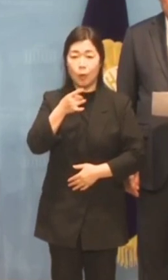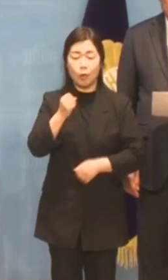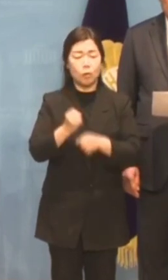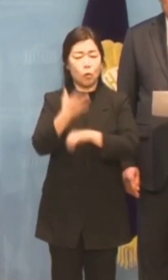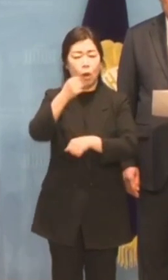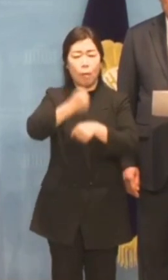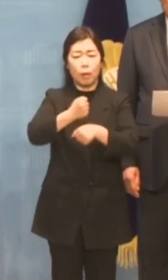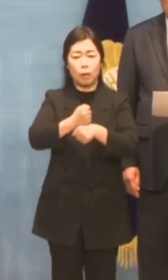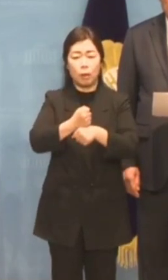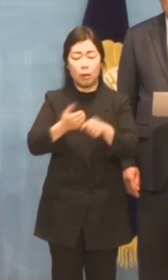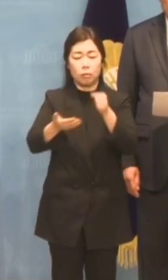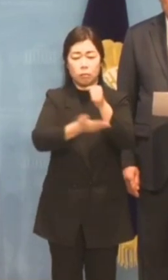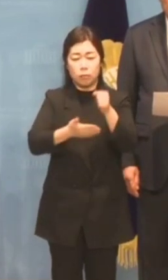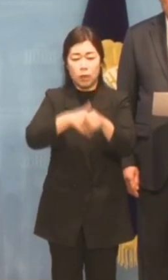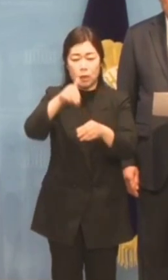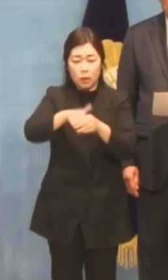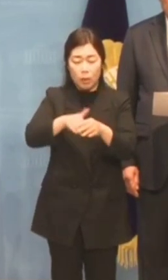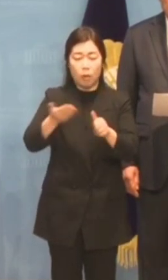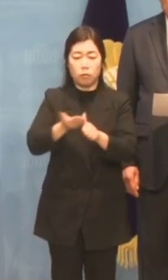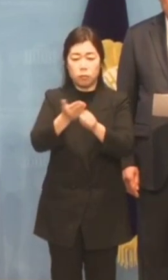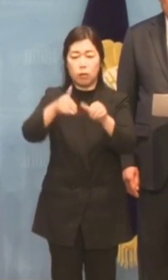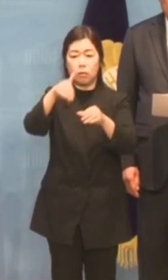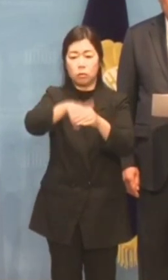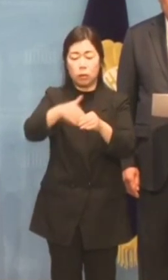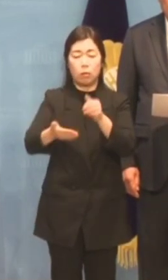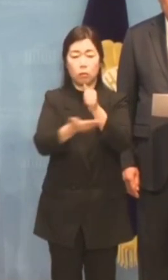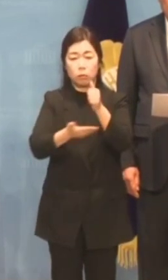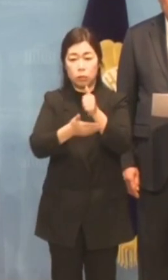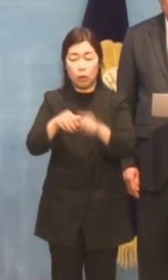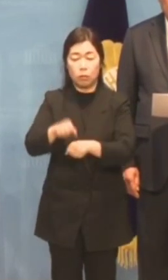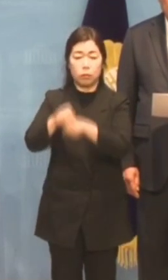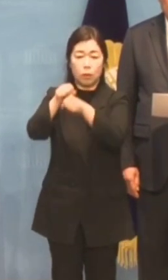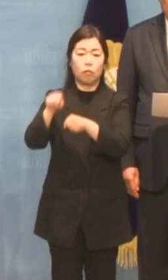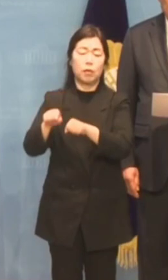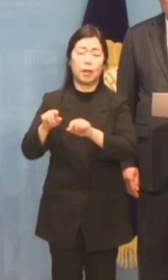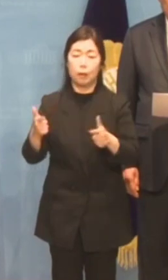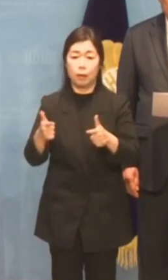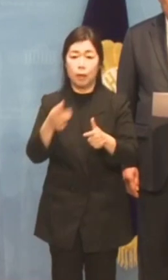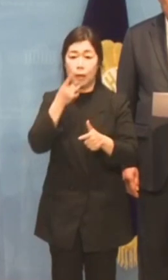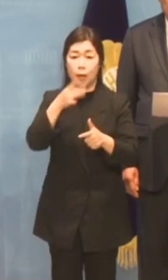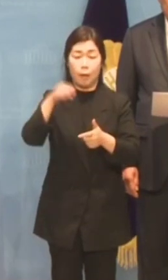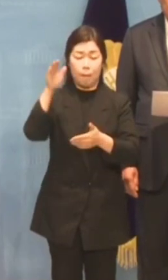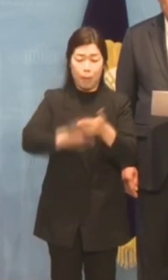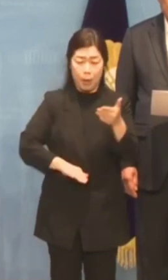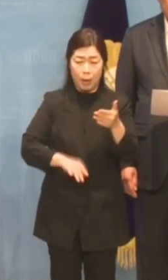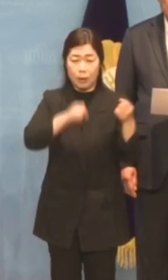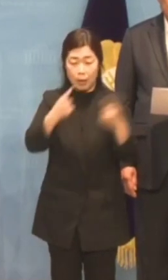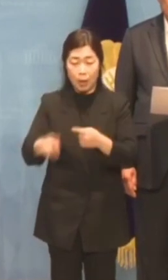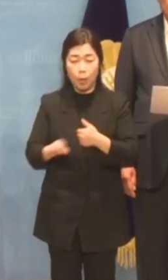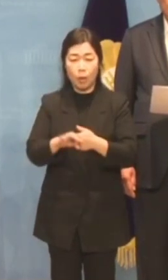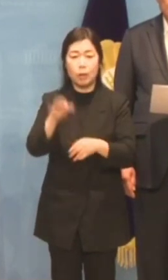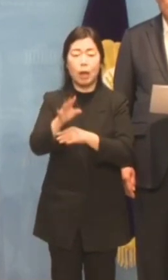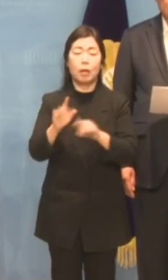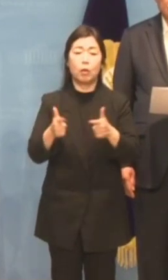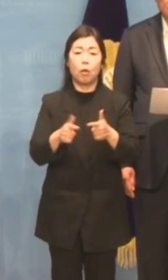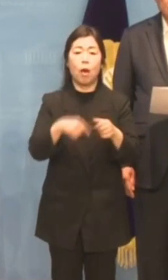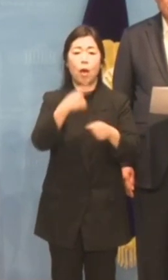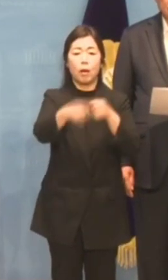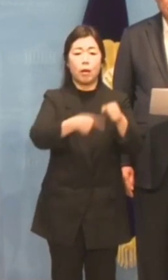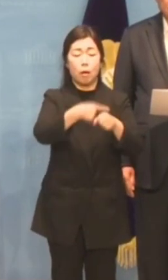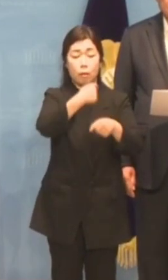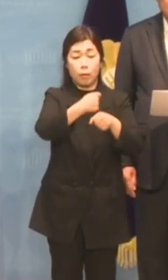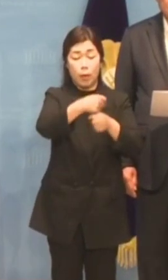초과 생산량이 발생하거나 쌀값이 폭락할 경우 매입하는 것이 아니라 1년